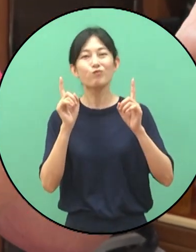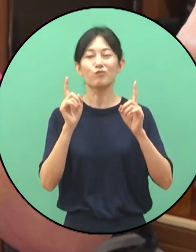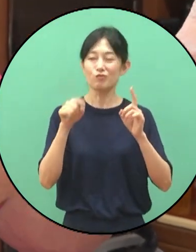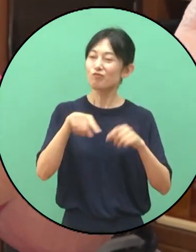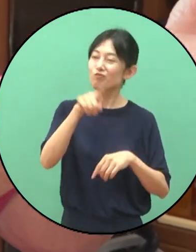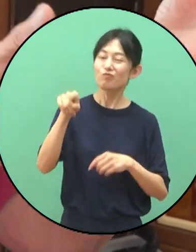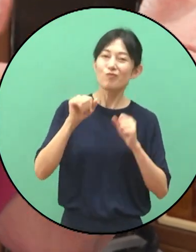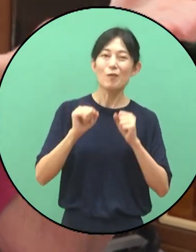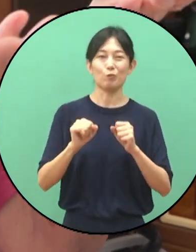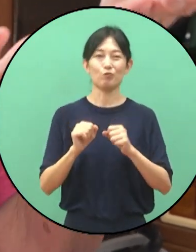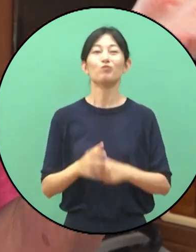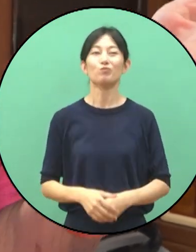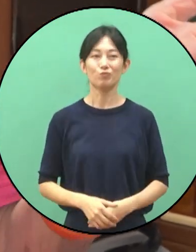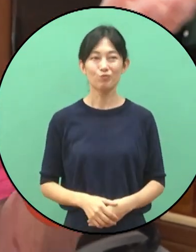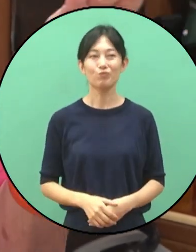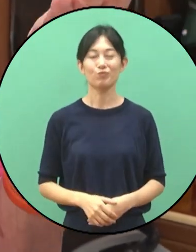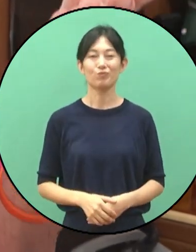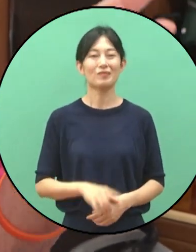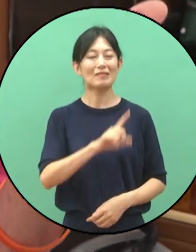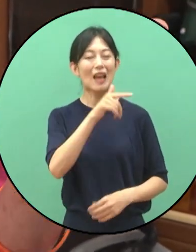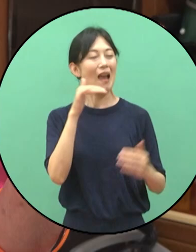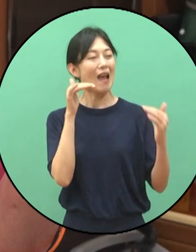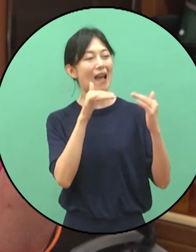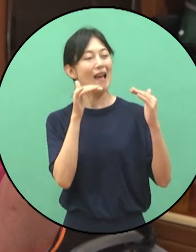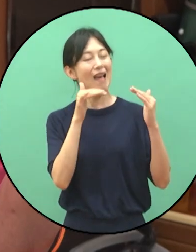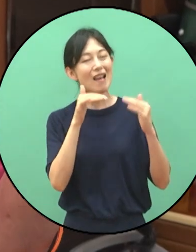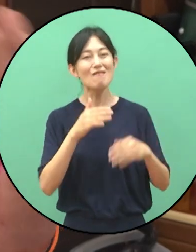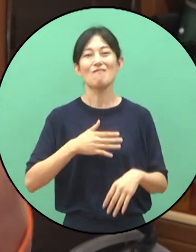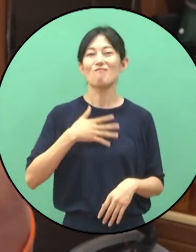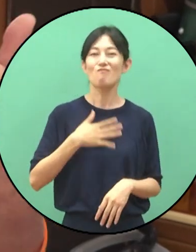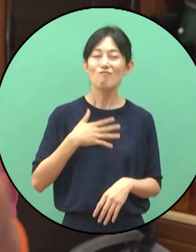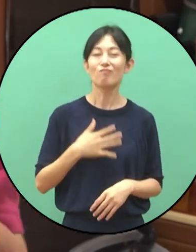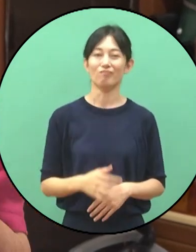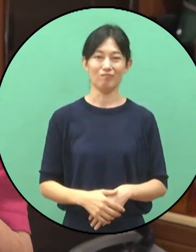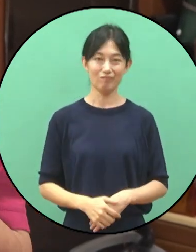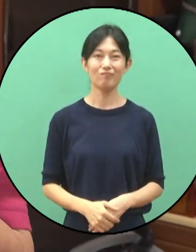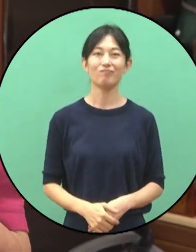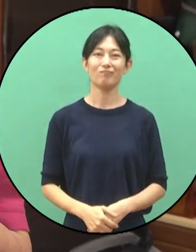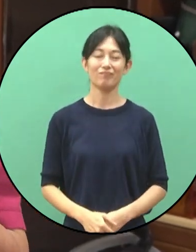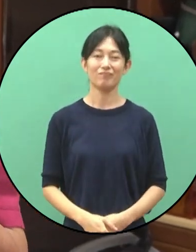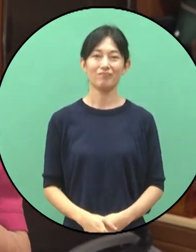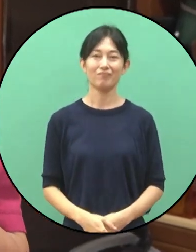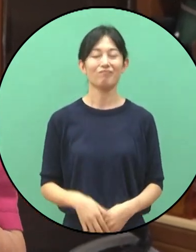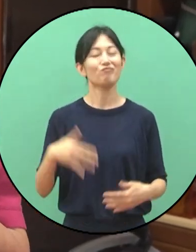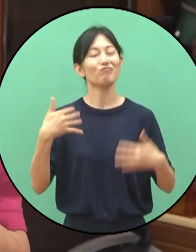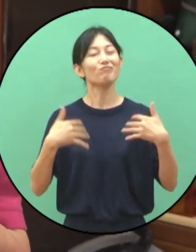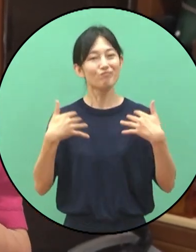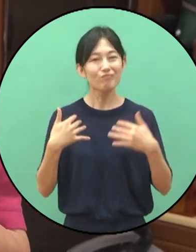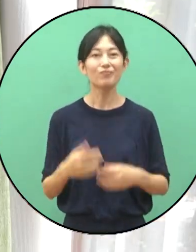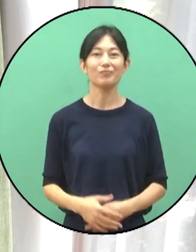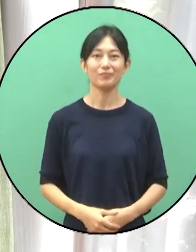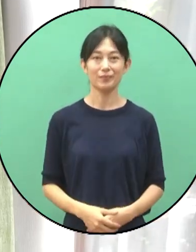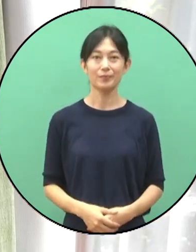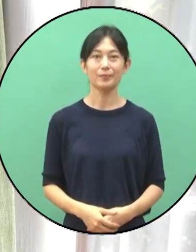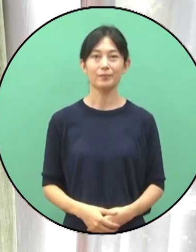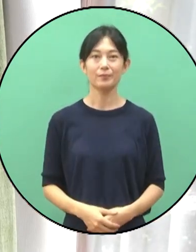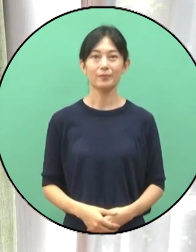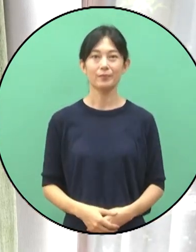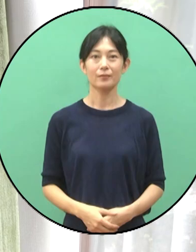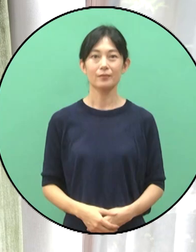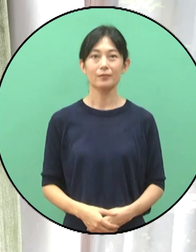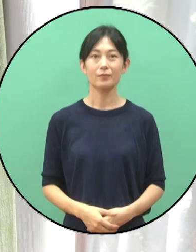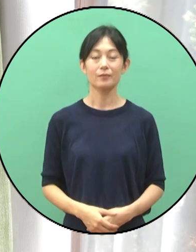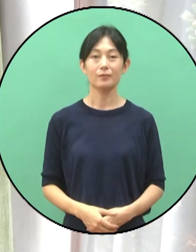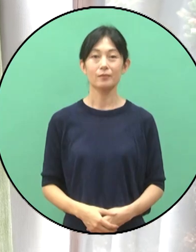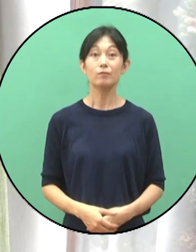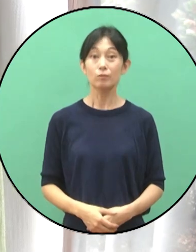り、それからまあ普段世間話もしたりして、なんかそういうことがすごくね、嬉しいです。 ここで過ごす